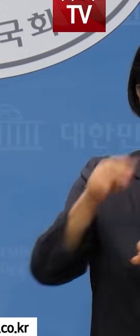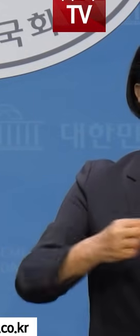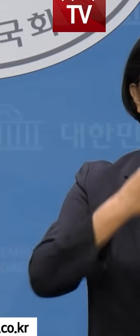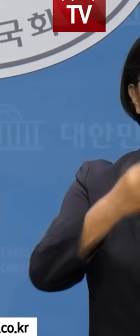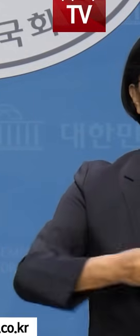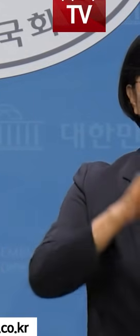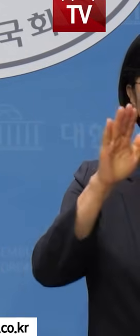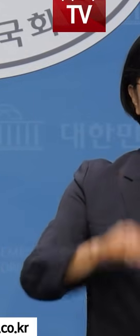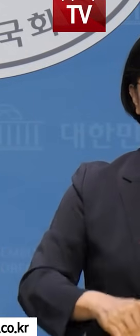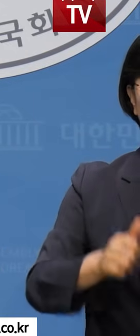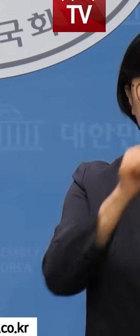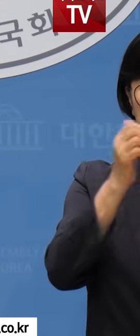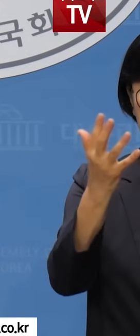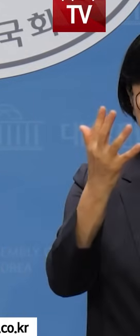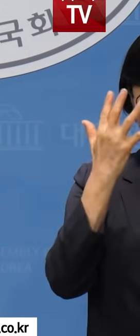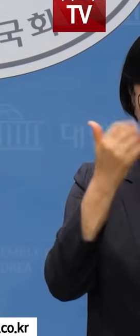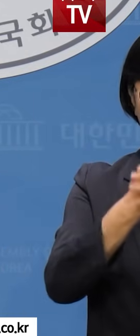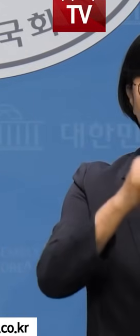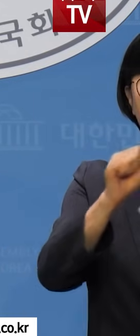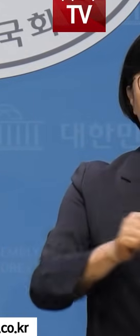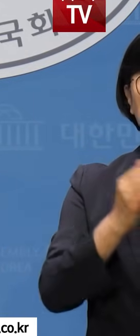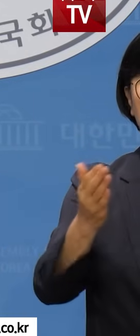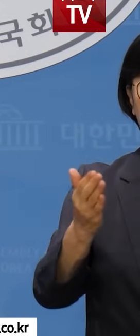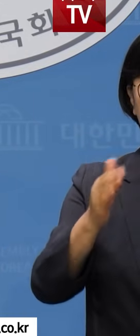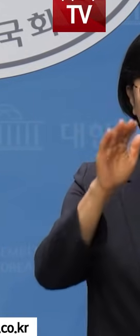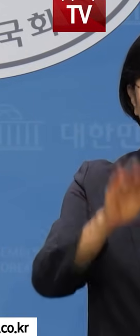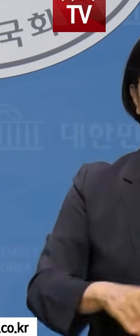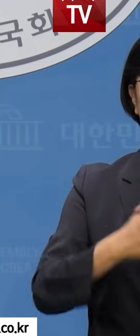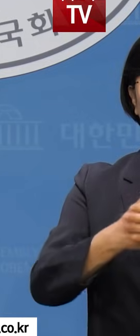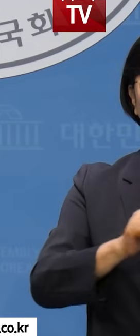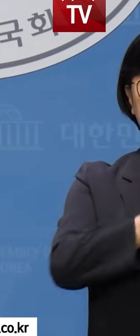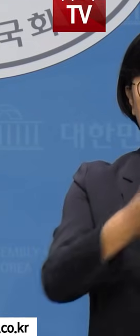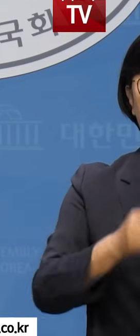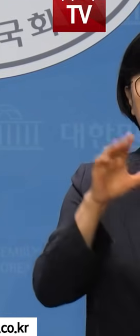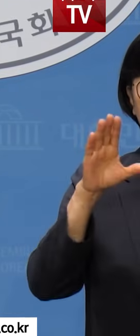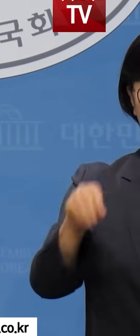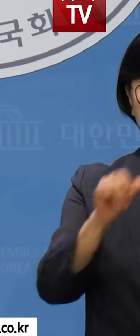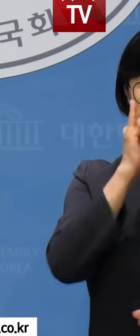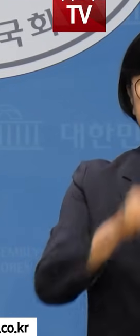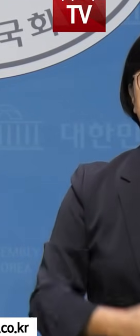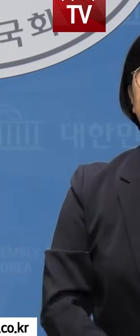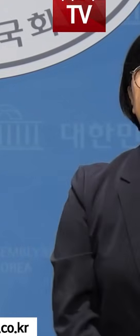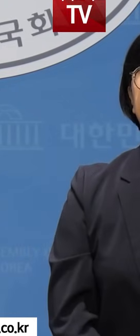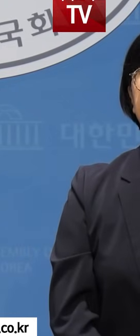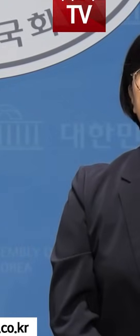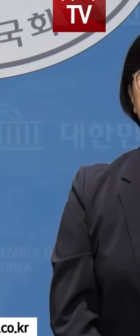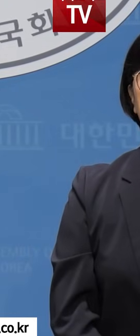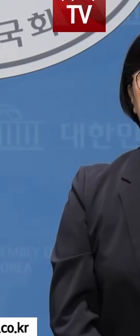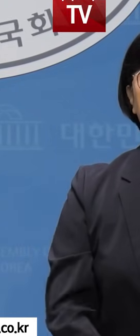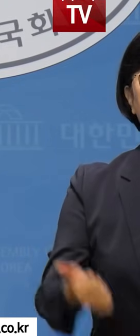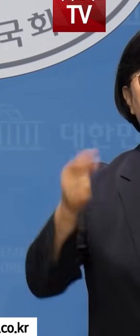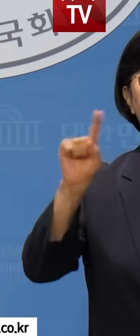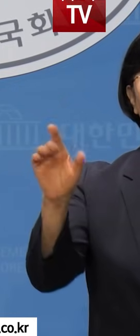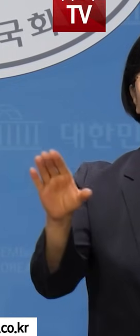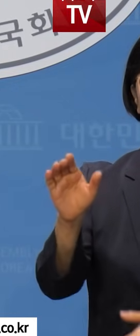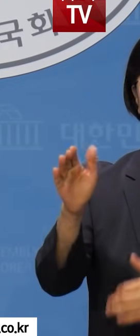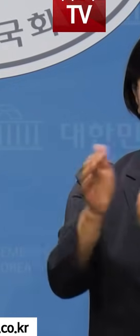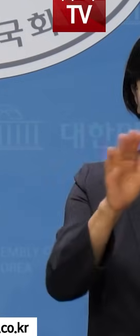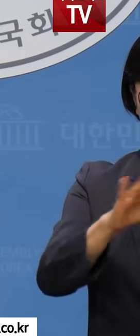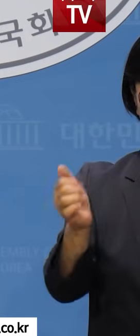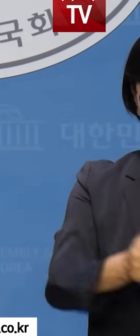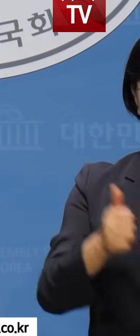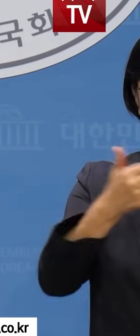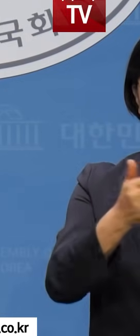3년 이하의 징역 또는 5년 이하의 자격정지에 처한다고 명시하고 있습니다. 한동훈 비대위원장